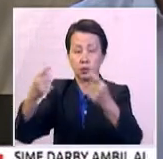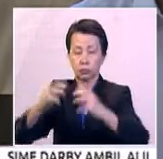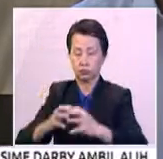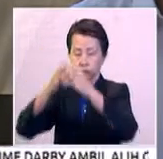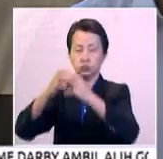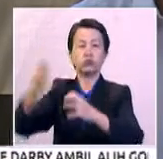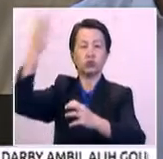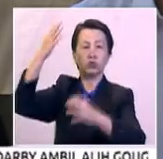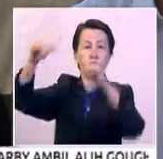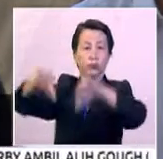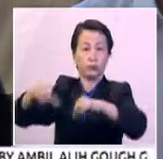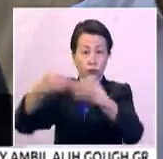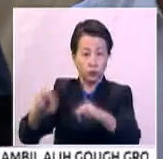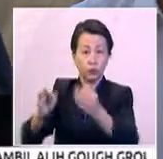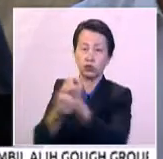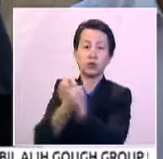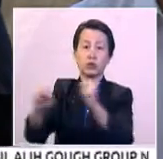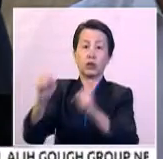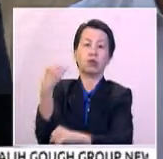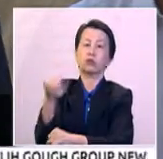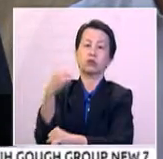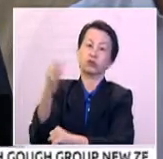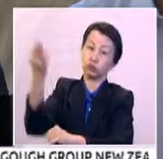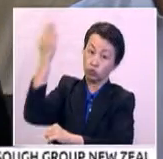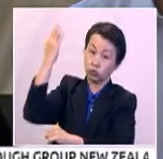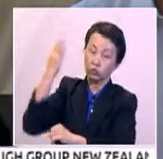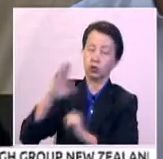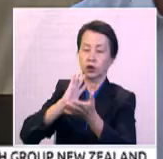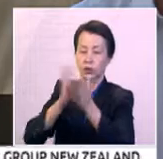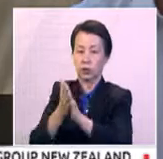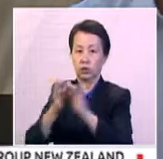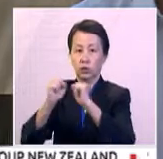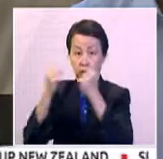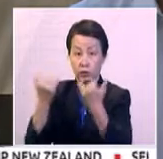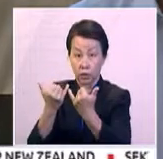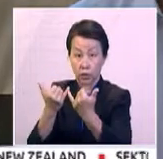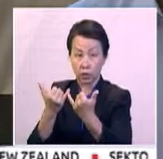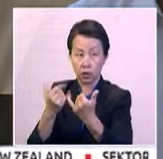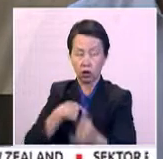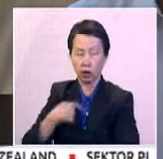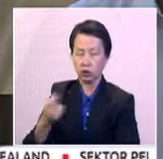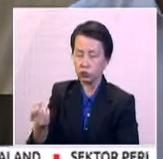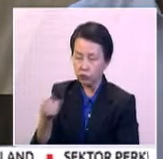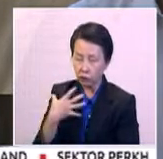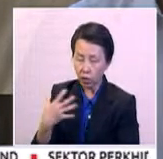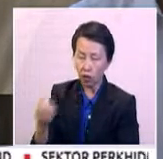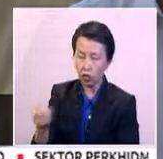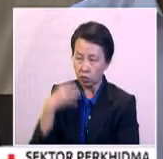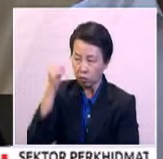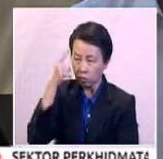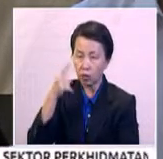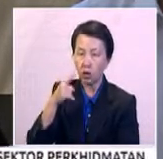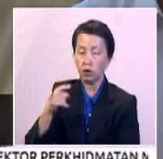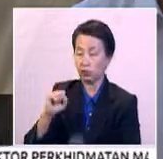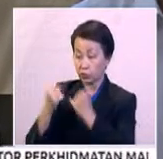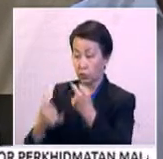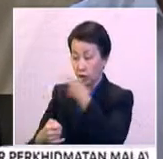dibangunkan ataupun disiapkan sepenuhnya. Syarikat Smartcrest ini, saya difahamkan mereka mengambil